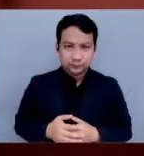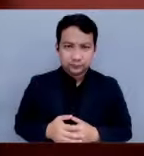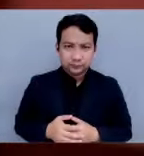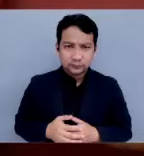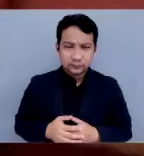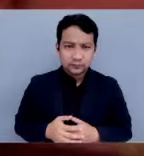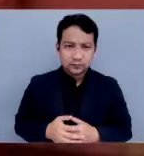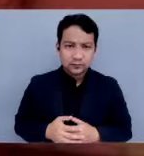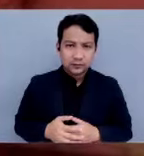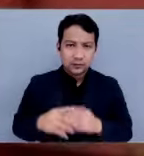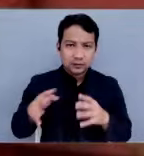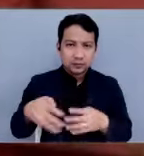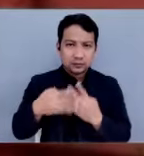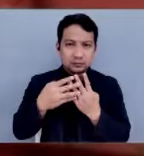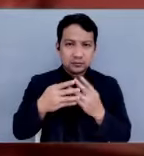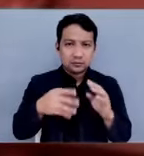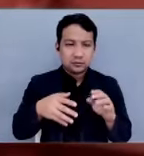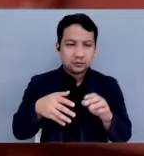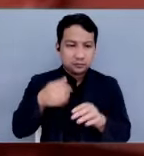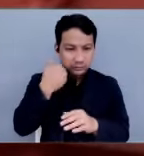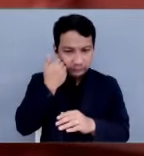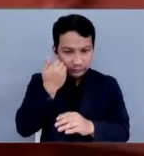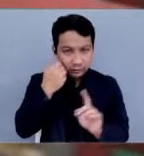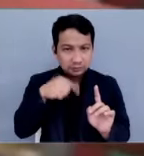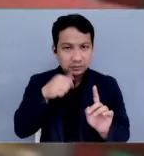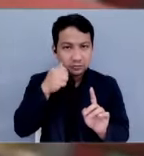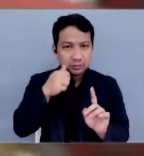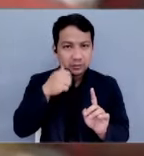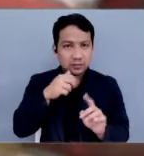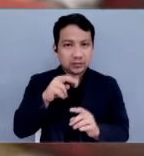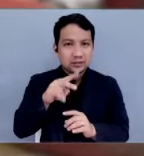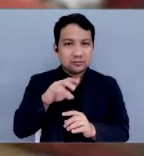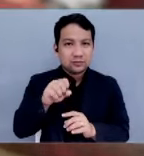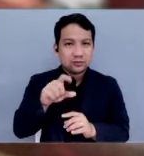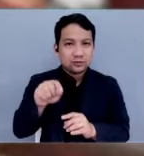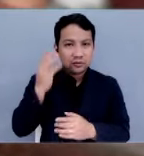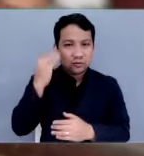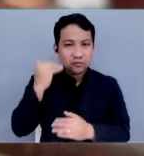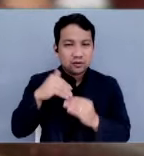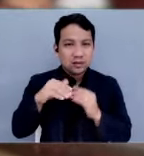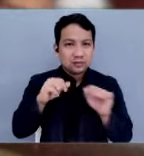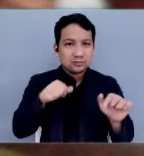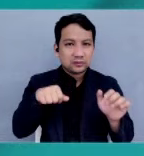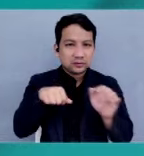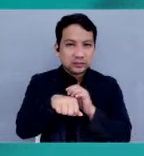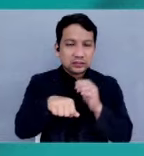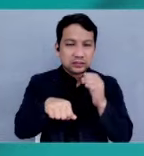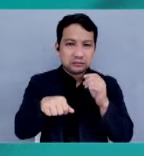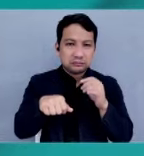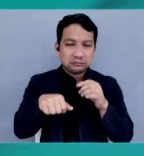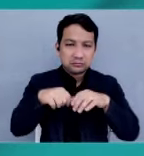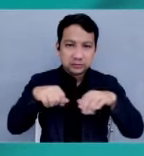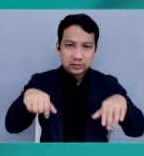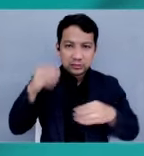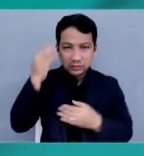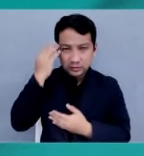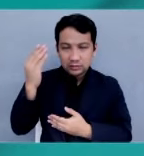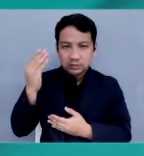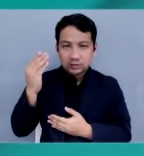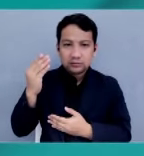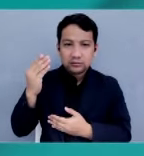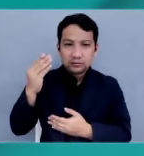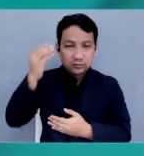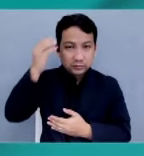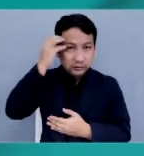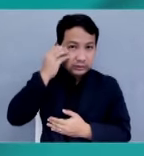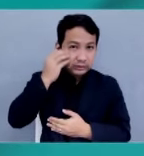Himas rehas at walang mukhang maiharap ang isang babae sa Navotas. Pinagsasaksak niya kasi ang kanyang kapitbahay. Nagtamo ng sugat sa kaliwang bahagi